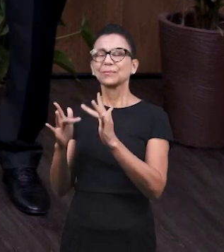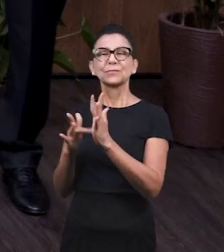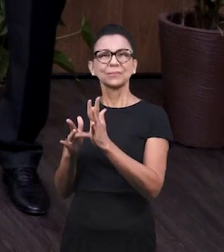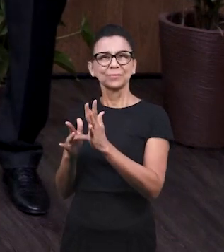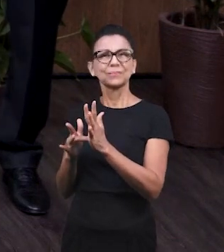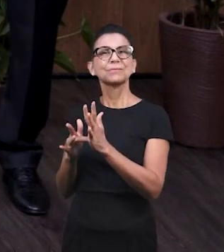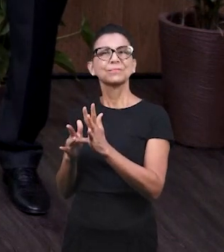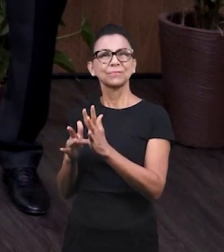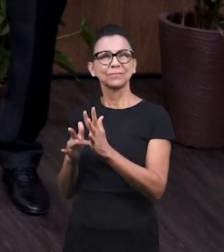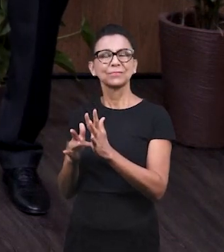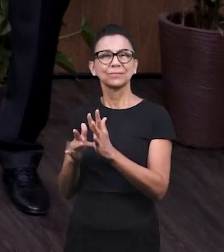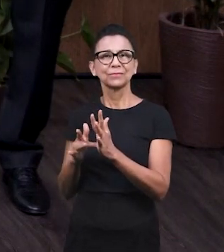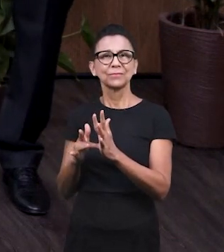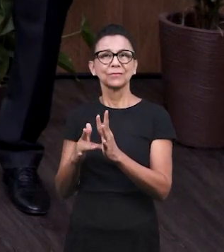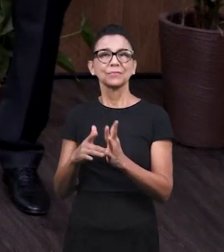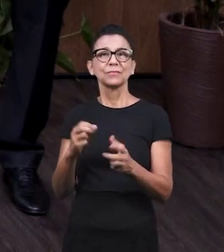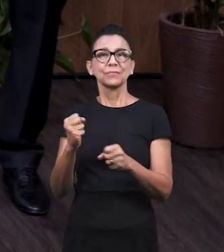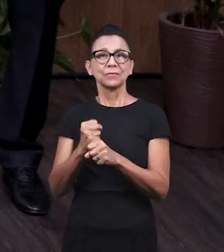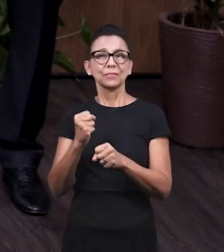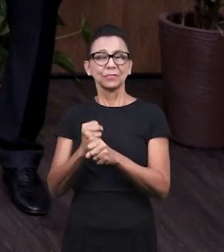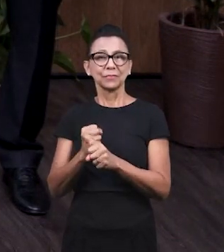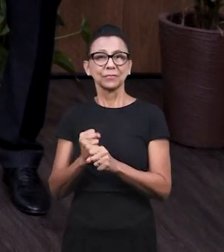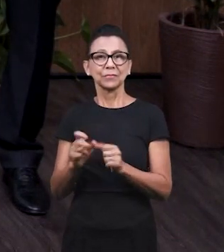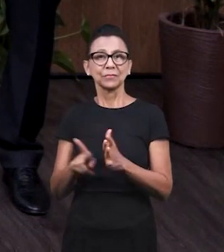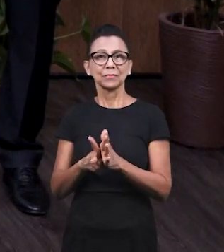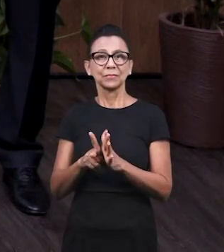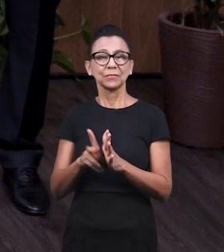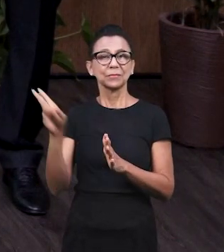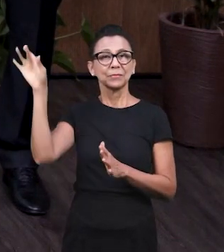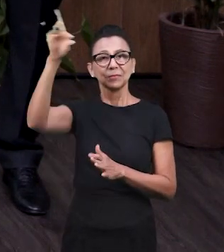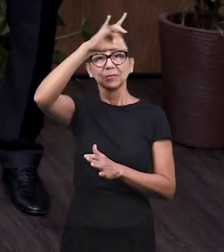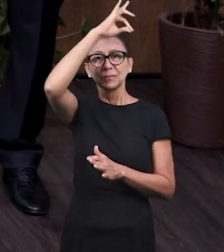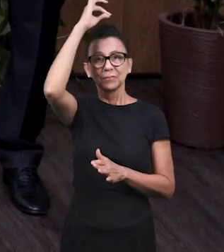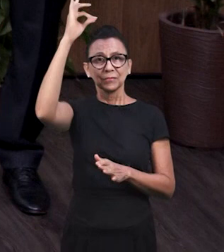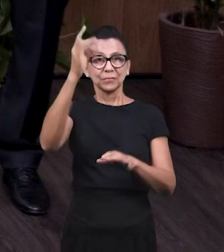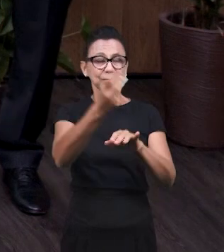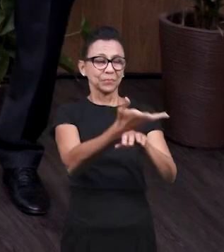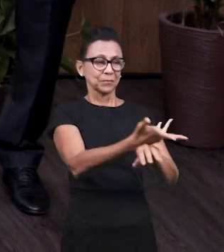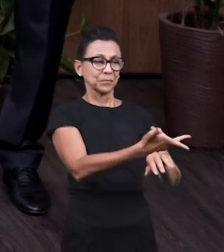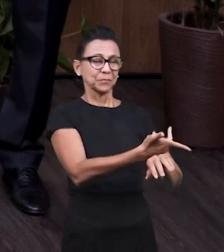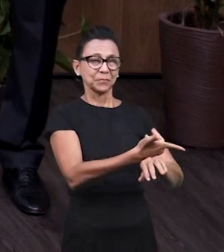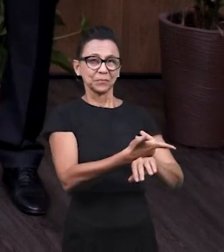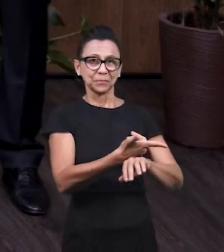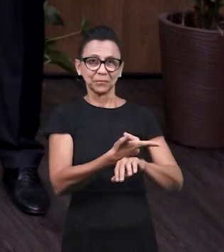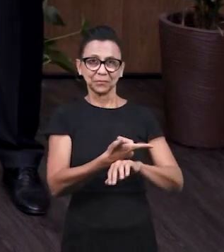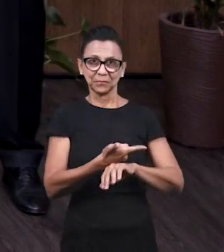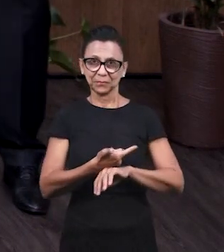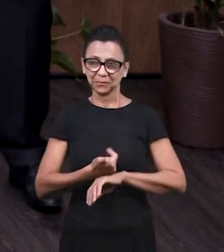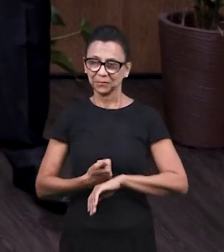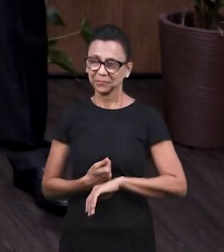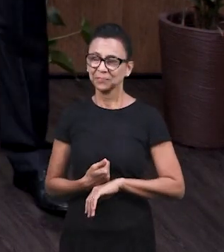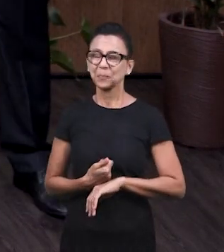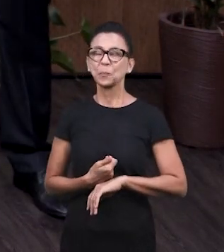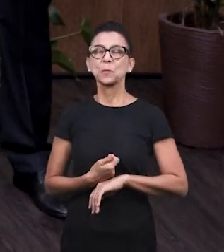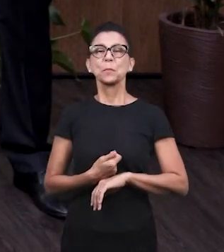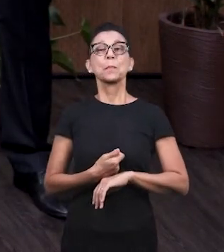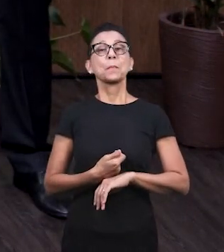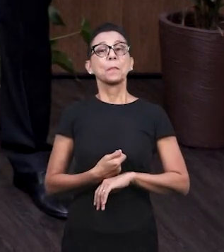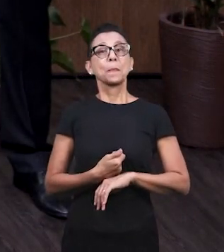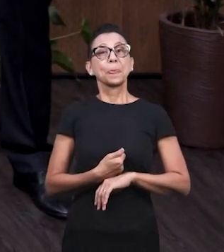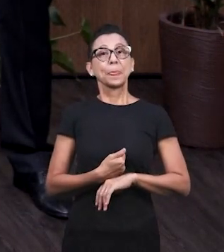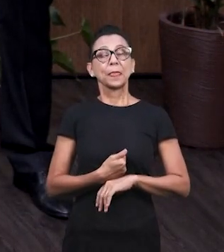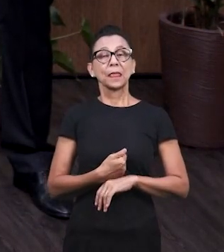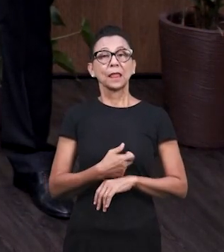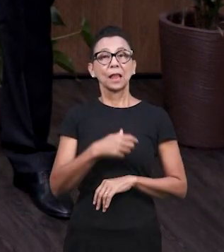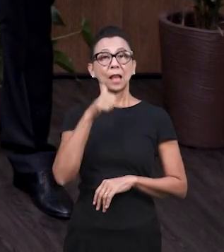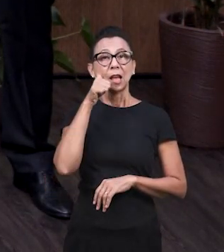Amen. Quand elle arrive au village, la femme samaritaine a annoncé qu'elle